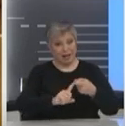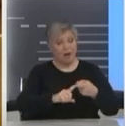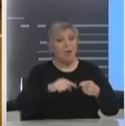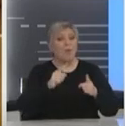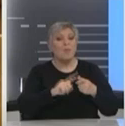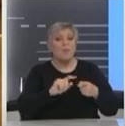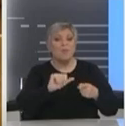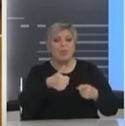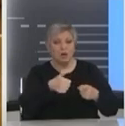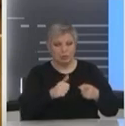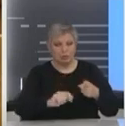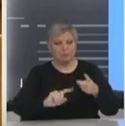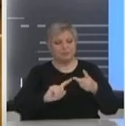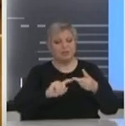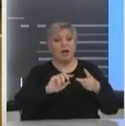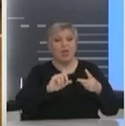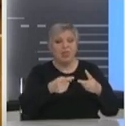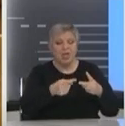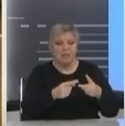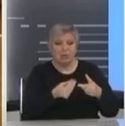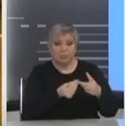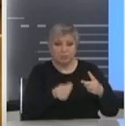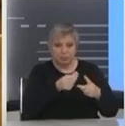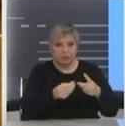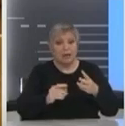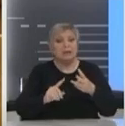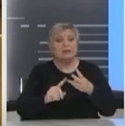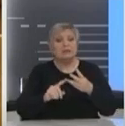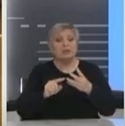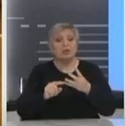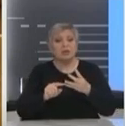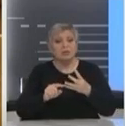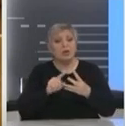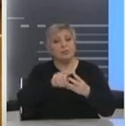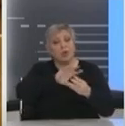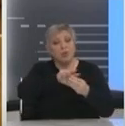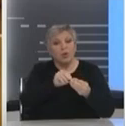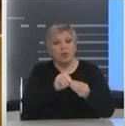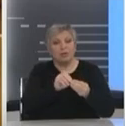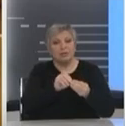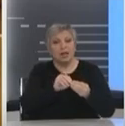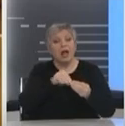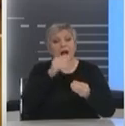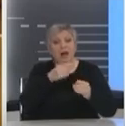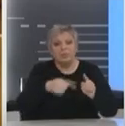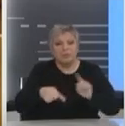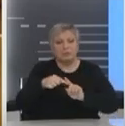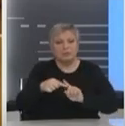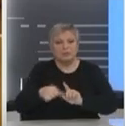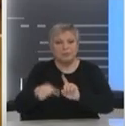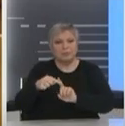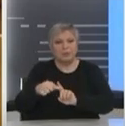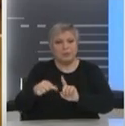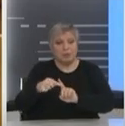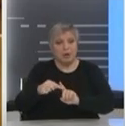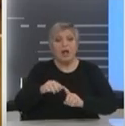τέσσερα. Οικογένειες με τέσσερα παιδιά θα παίρνουν το επίδομα του πρώτου παιδιού όχι επί τέσσερα αλλά επί έξι. Οικογένειες